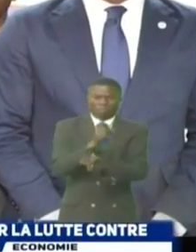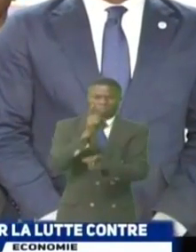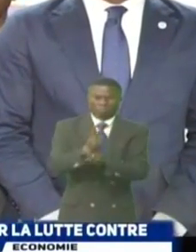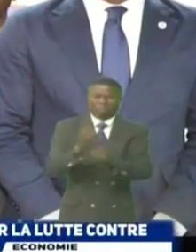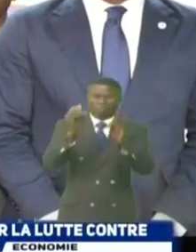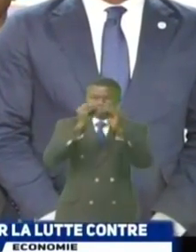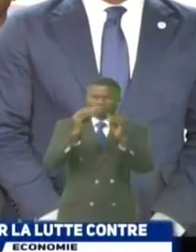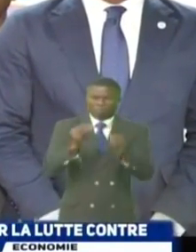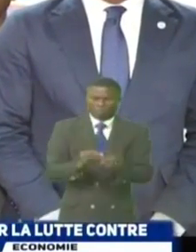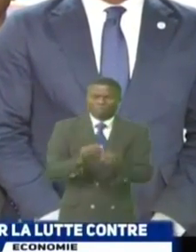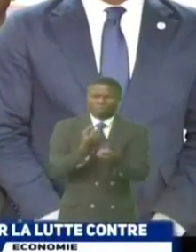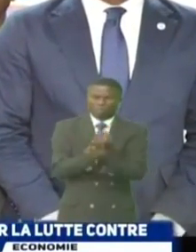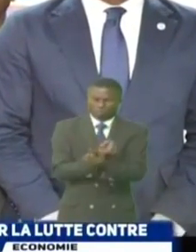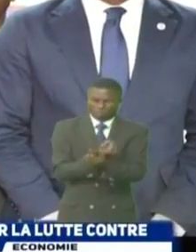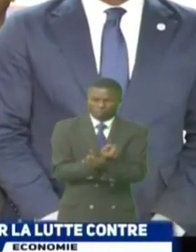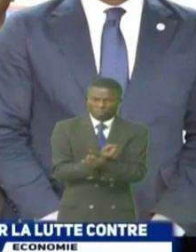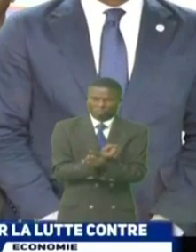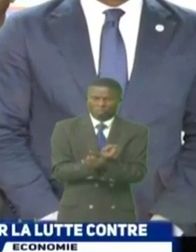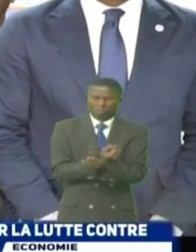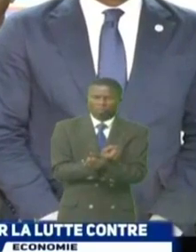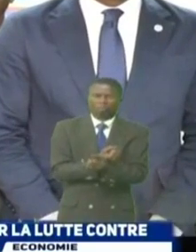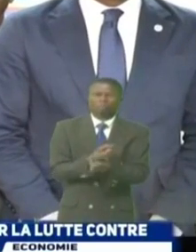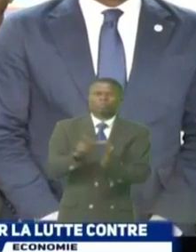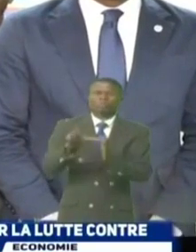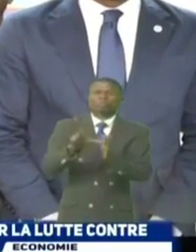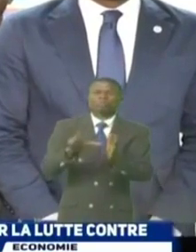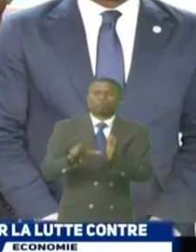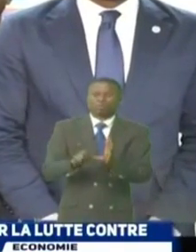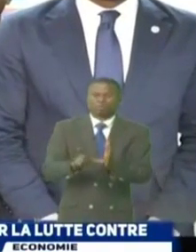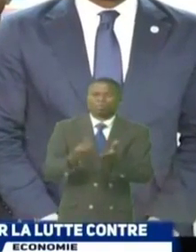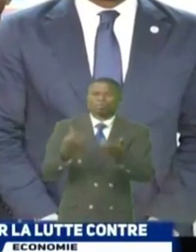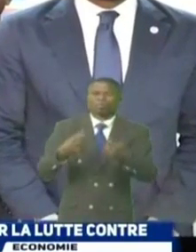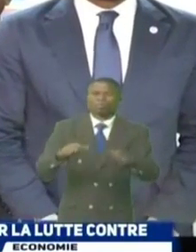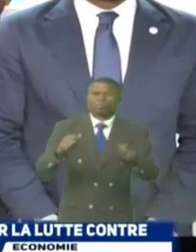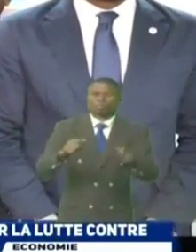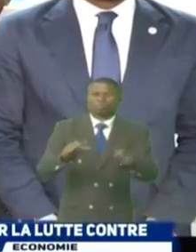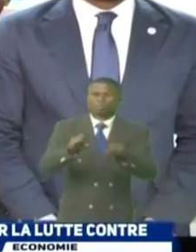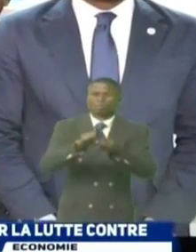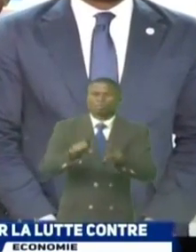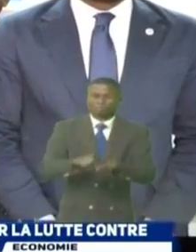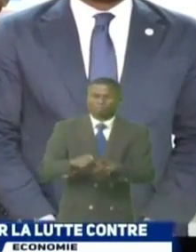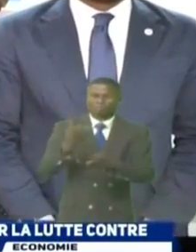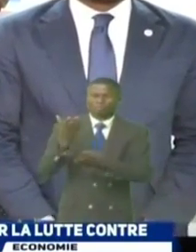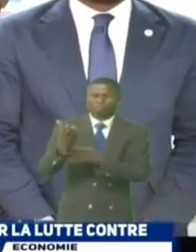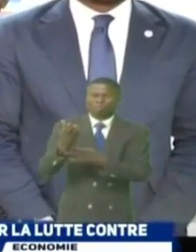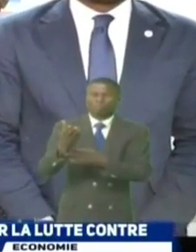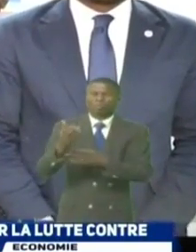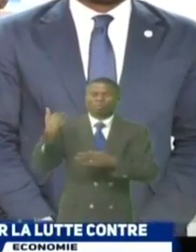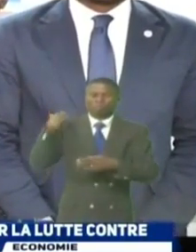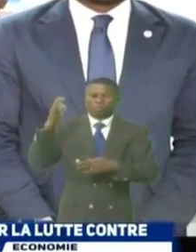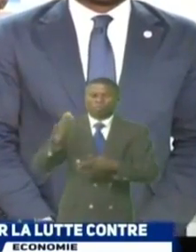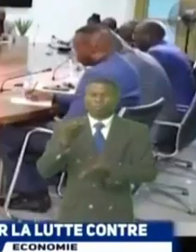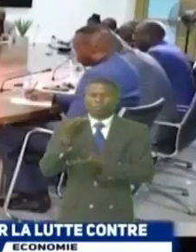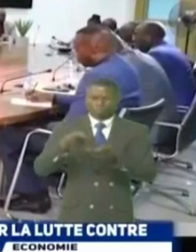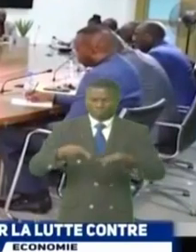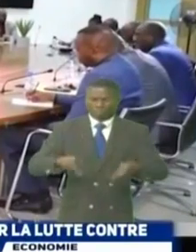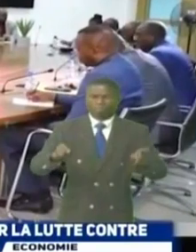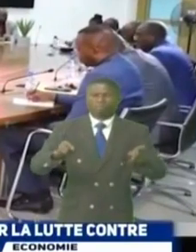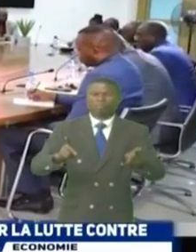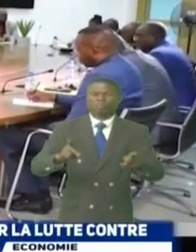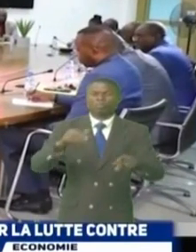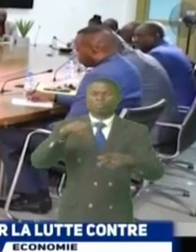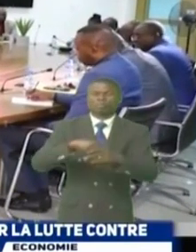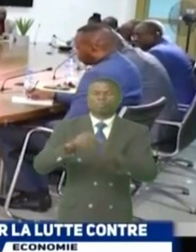calculés en respectant la structure des prix et la marge autorisée sur le plan de la